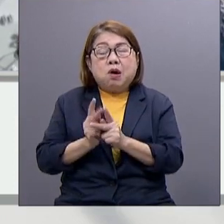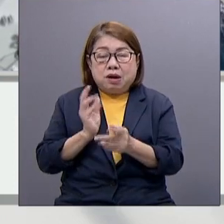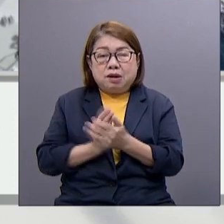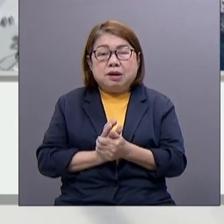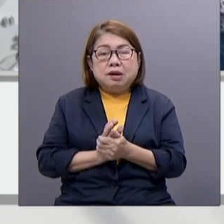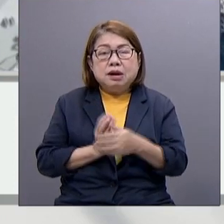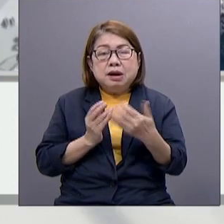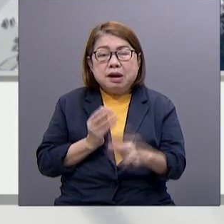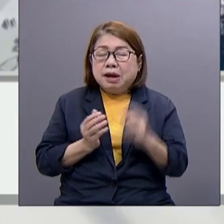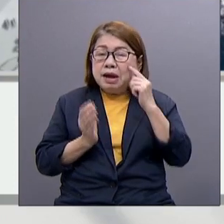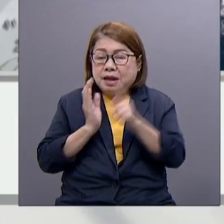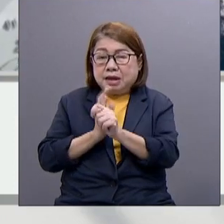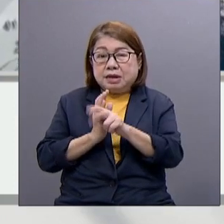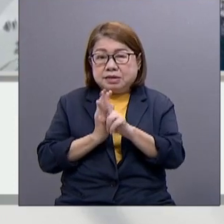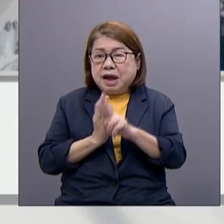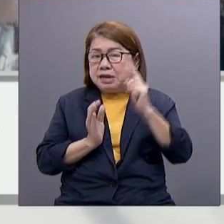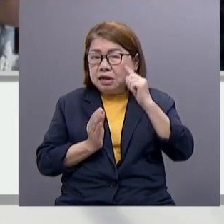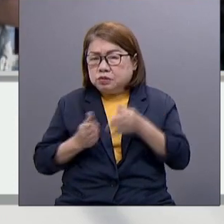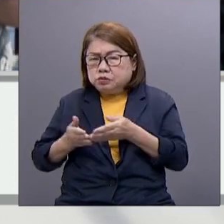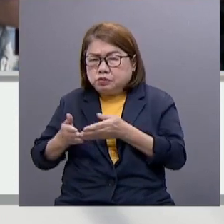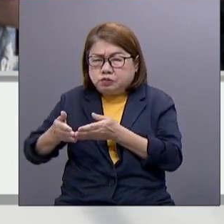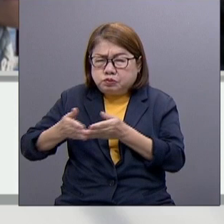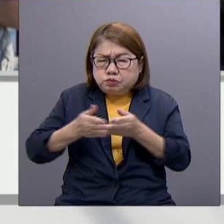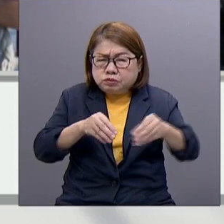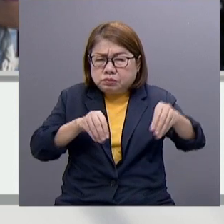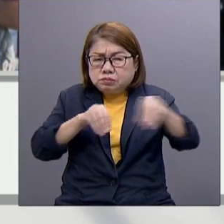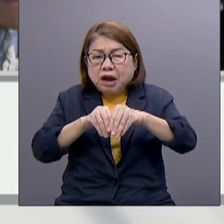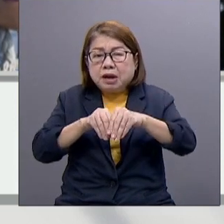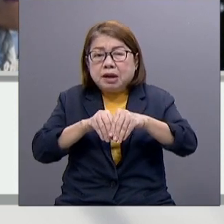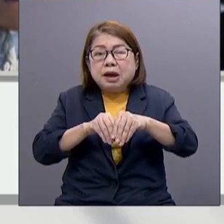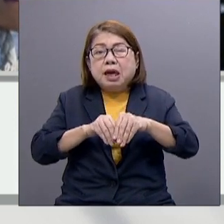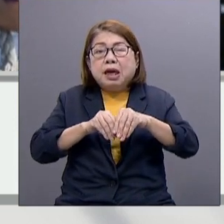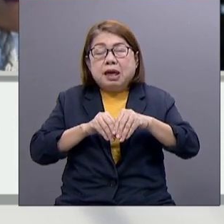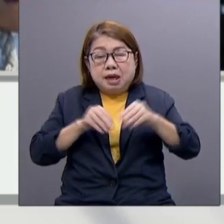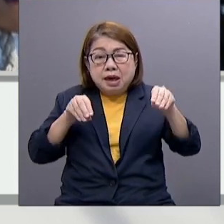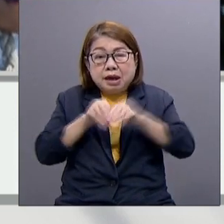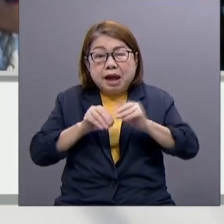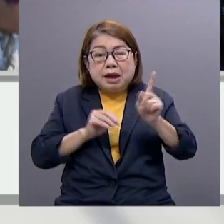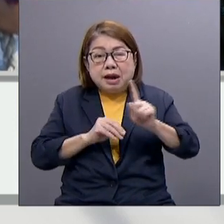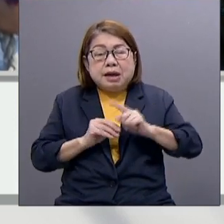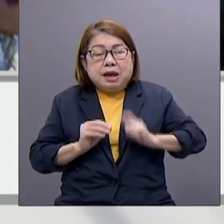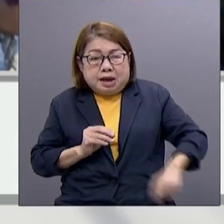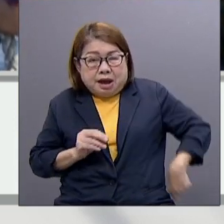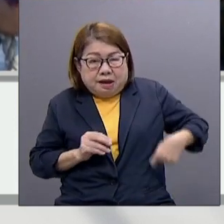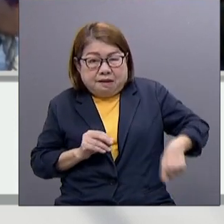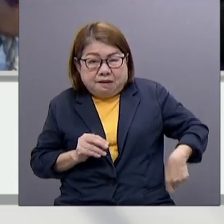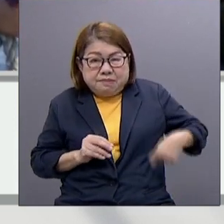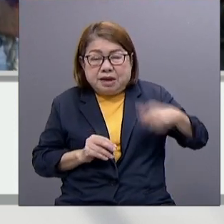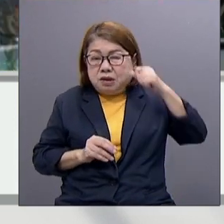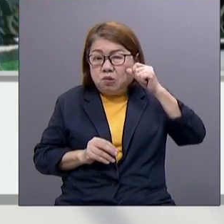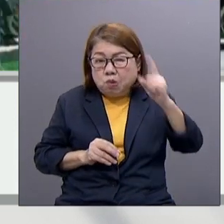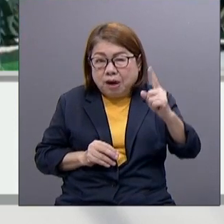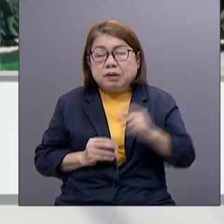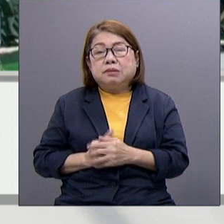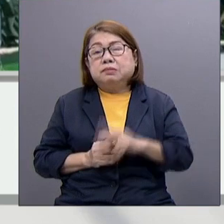เทียบท่าที่กัมพูชาในจังหวัดที่อยู่ติดกับทะเลได้ค่ะการเทียบท่าอาจจะมีความสัมพันธ์กับสิ่งที่มีรายงาน